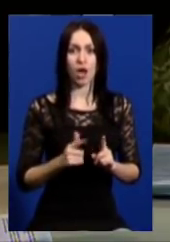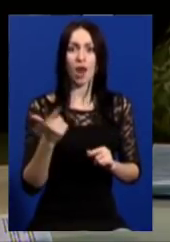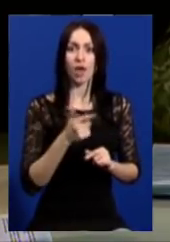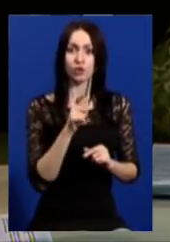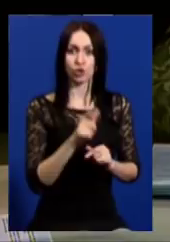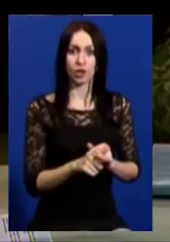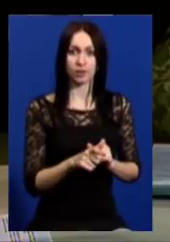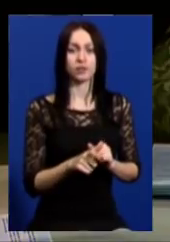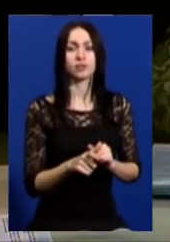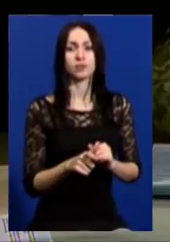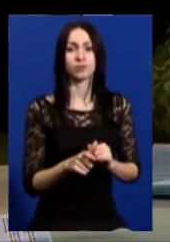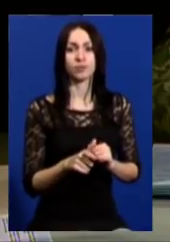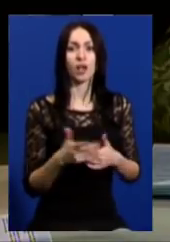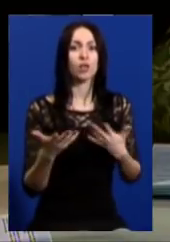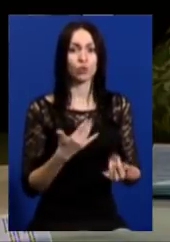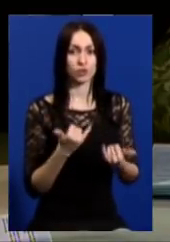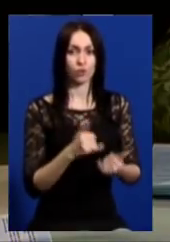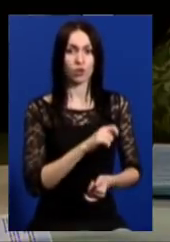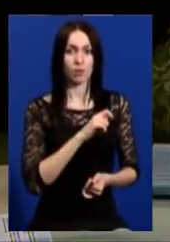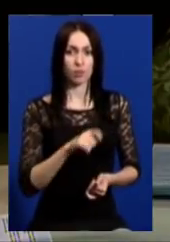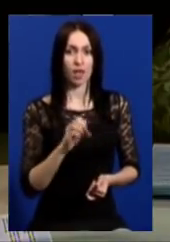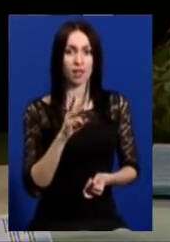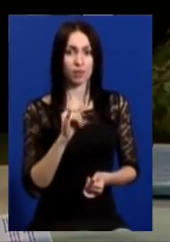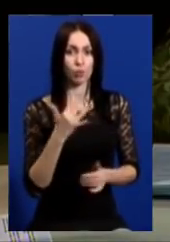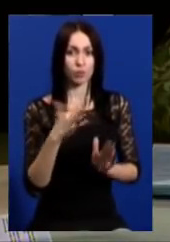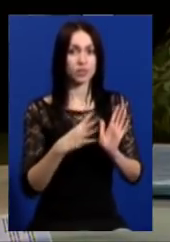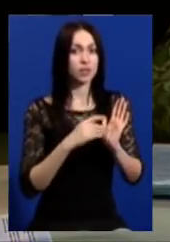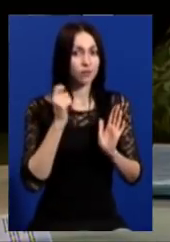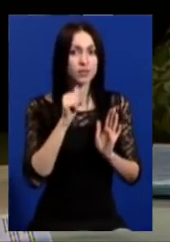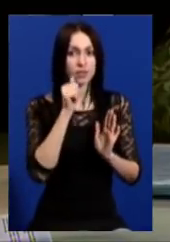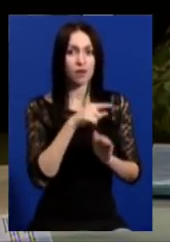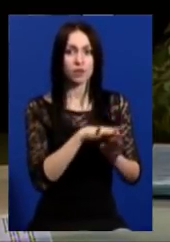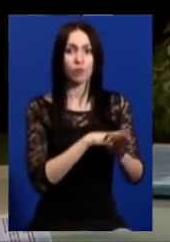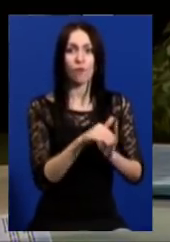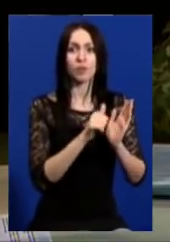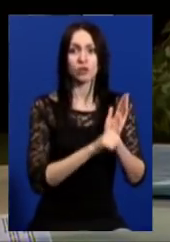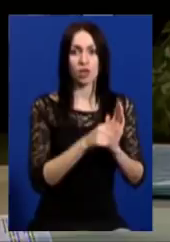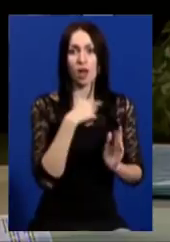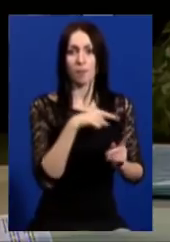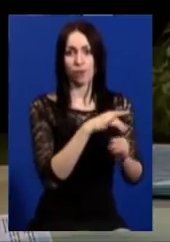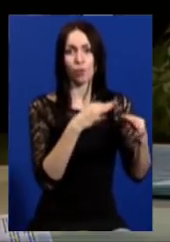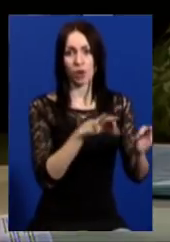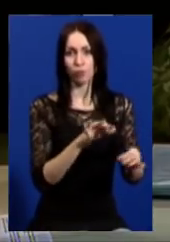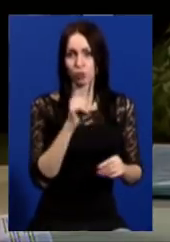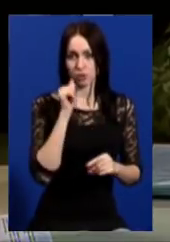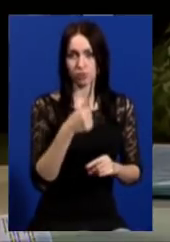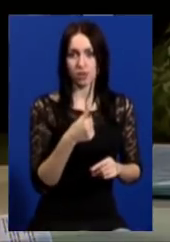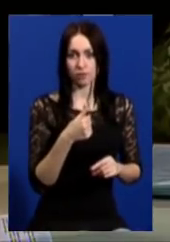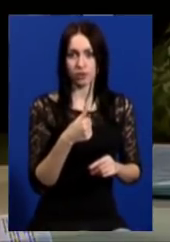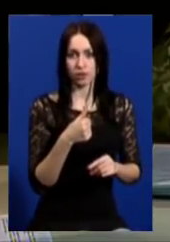громадянин, який сьогодні приїхав, йому 59 років, завтра виповнюється 60, ми його пропустимо завтра.